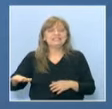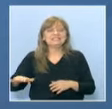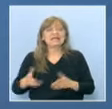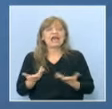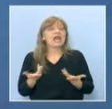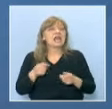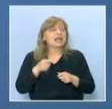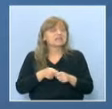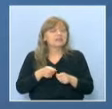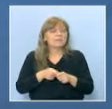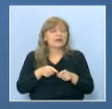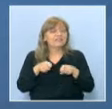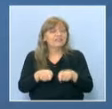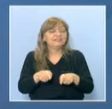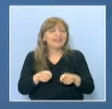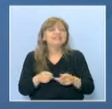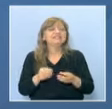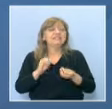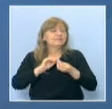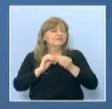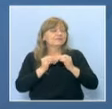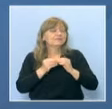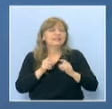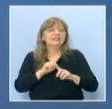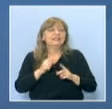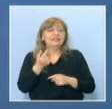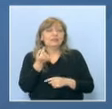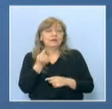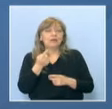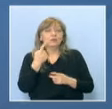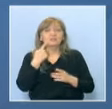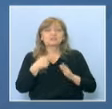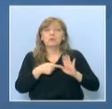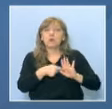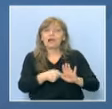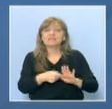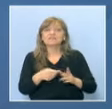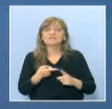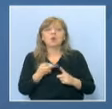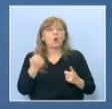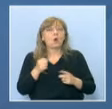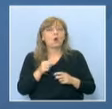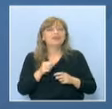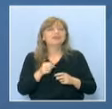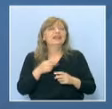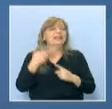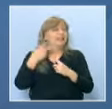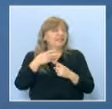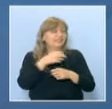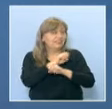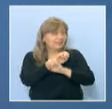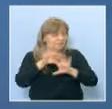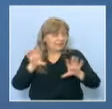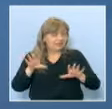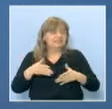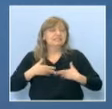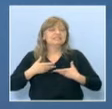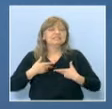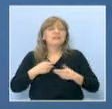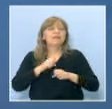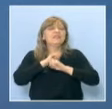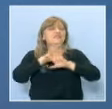изработени тези изделия. Нерядко те са отразявани от медиите тези оркшопове, така че искаме да дадем и